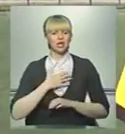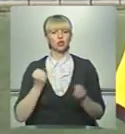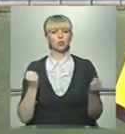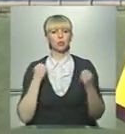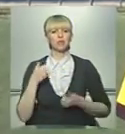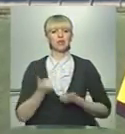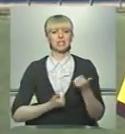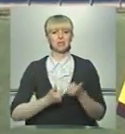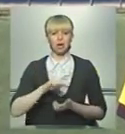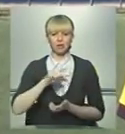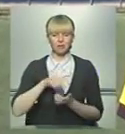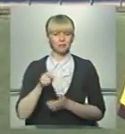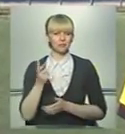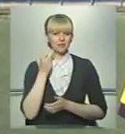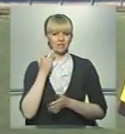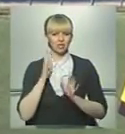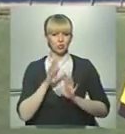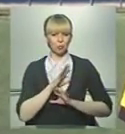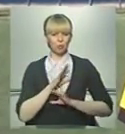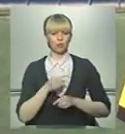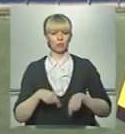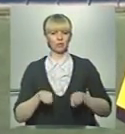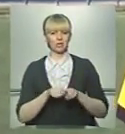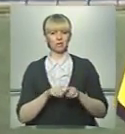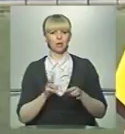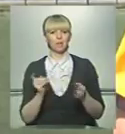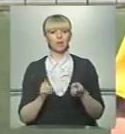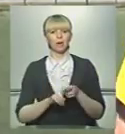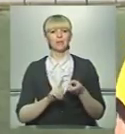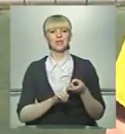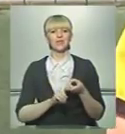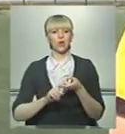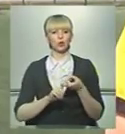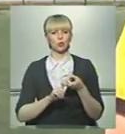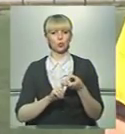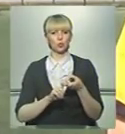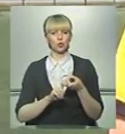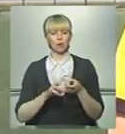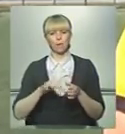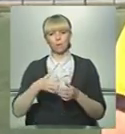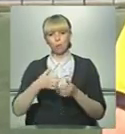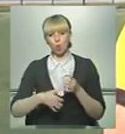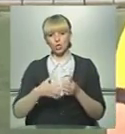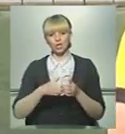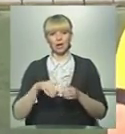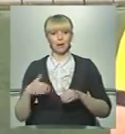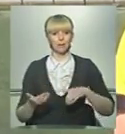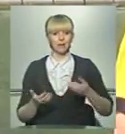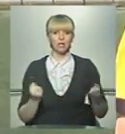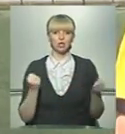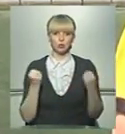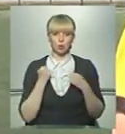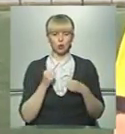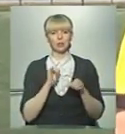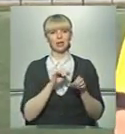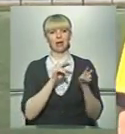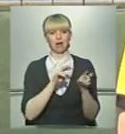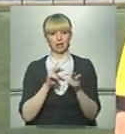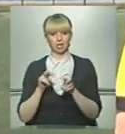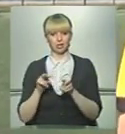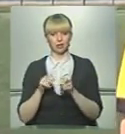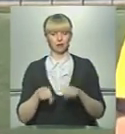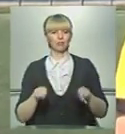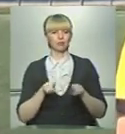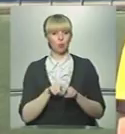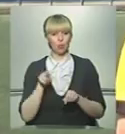у місті. Тобто він завжди був цим зв'язуючим посередником між спортсменами, глядачами.